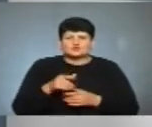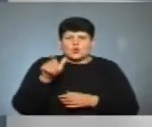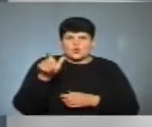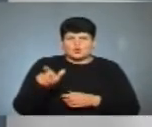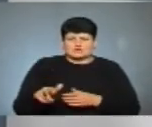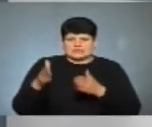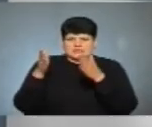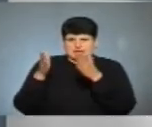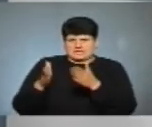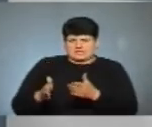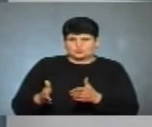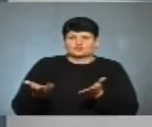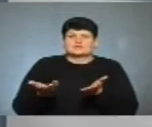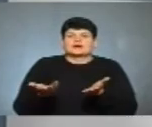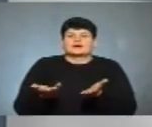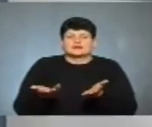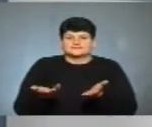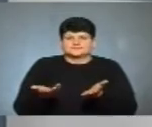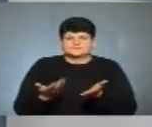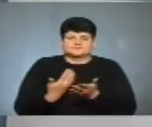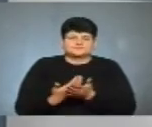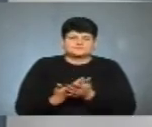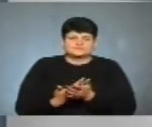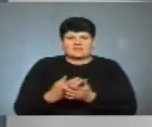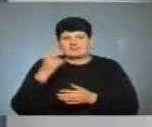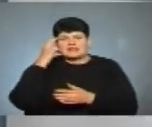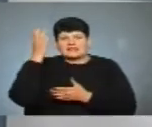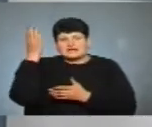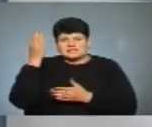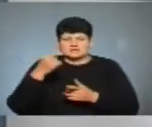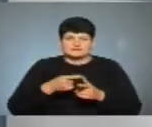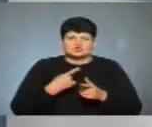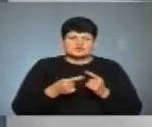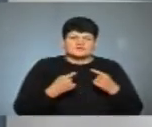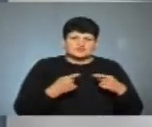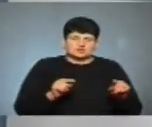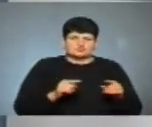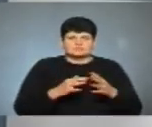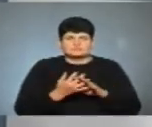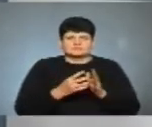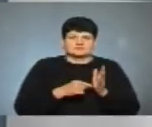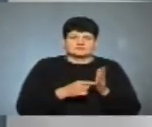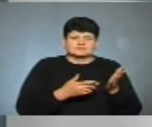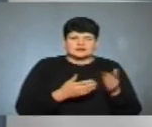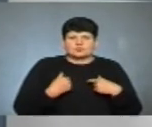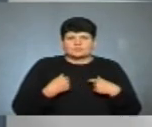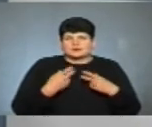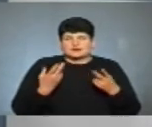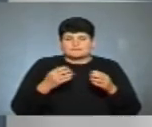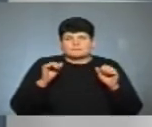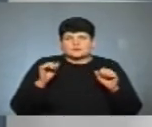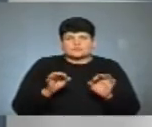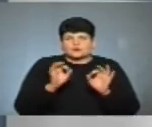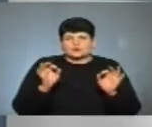людину, яка, скажімо так, в Києві чи в іншому населеному пункті, з якою ми, можливо,